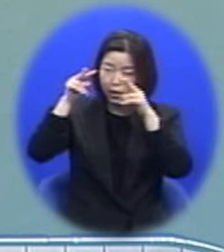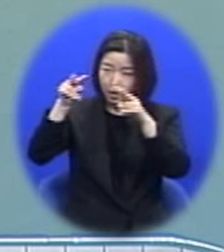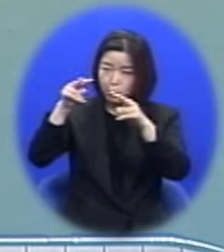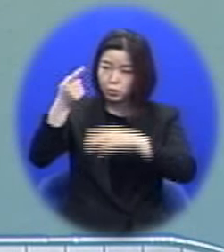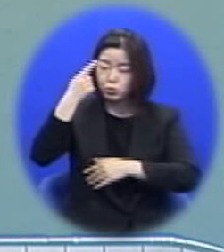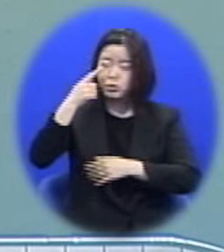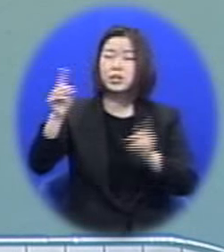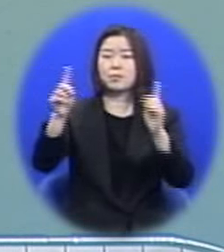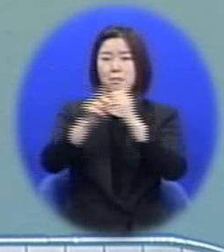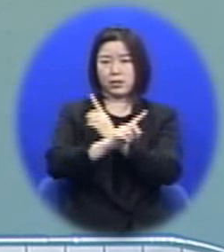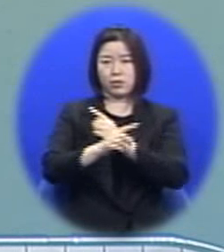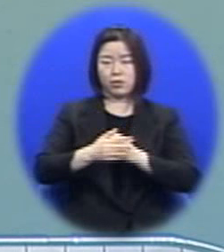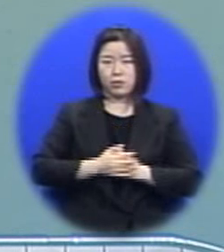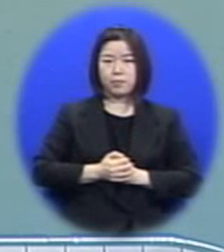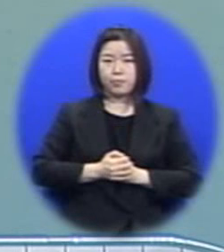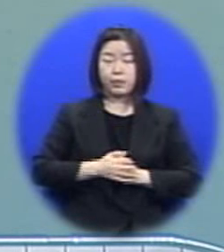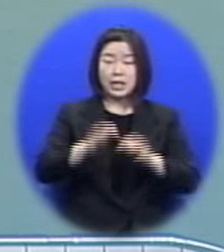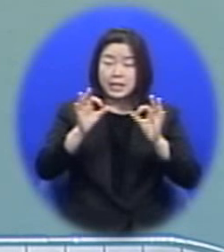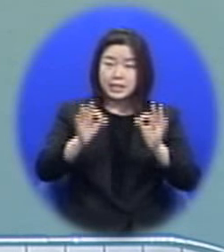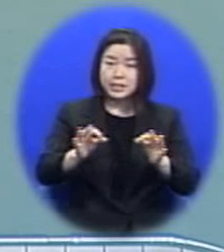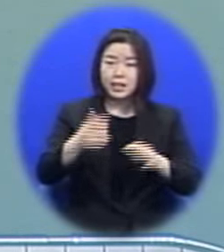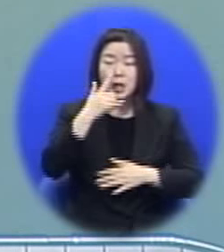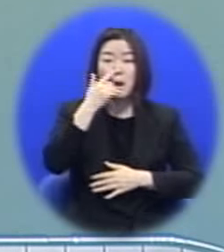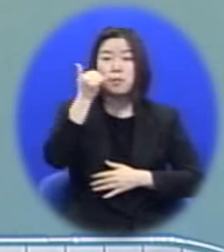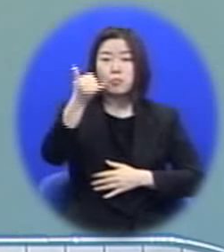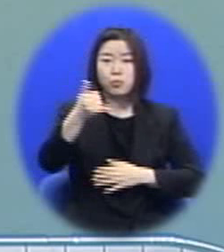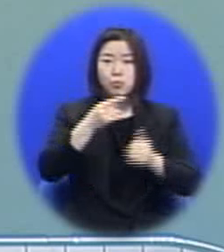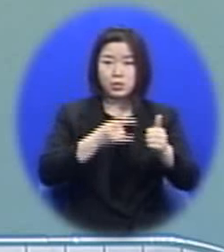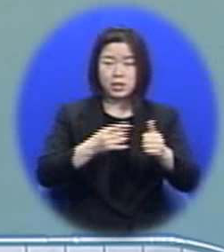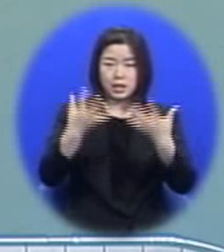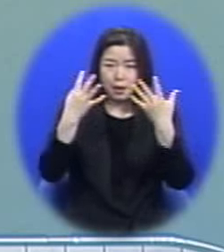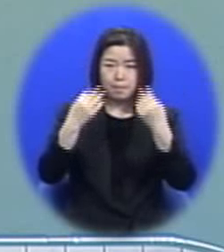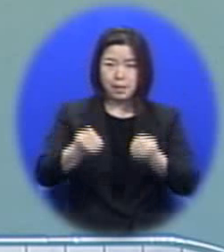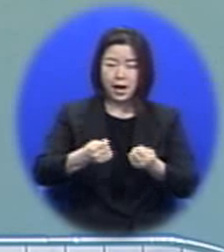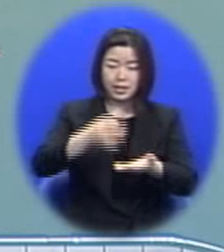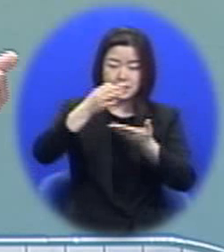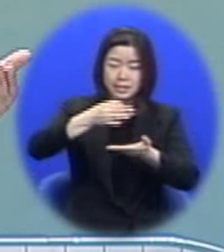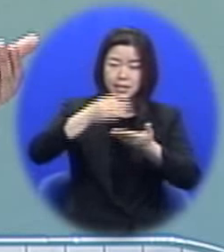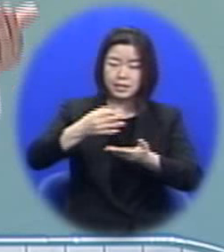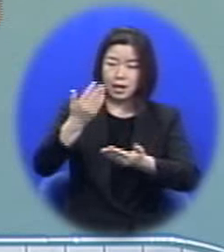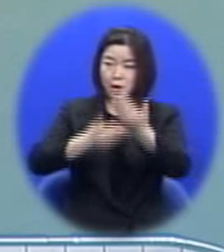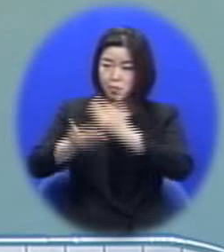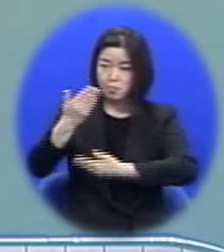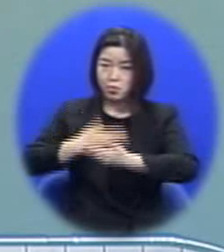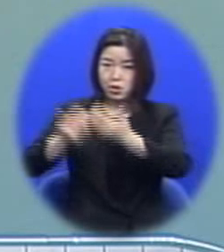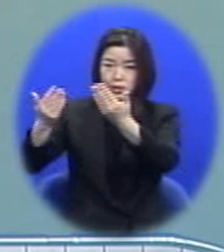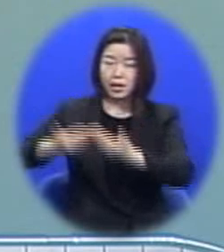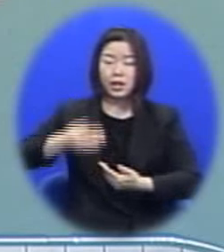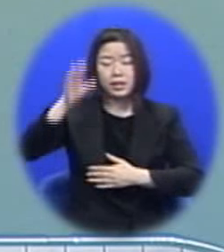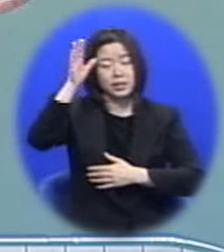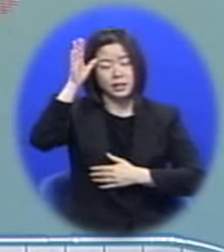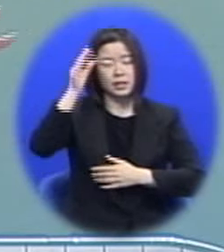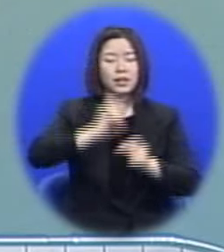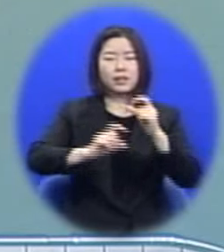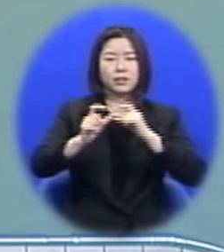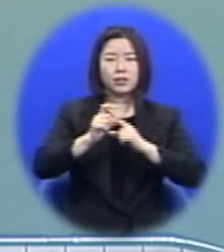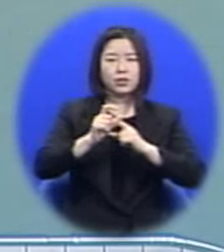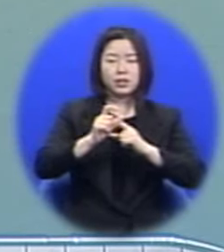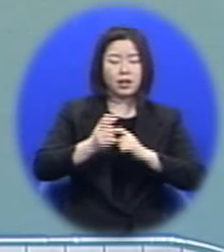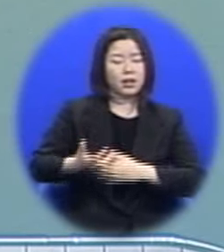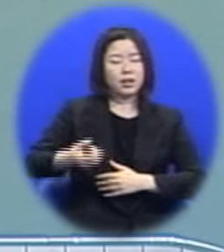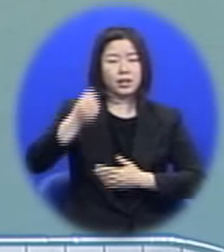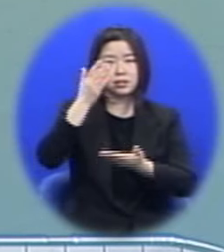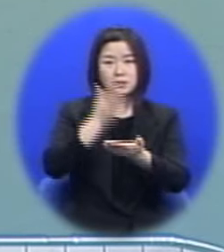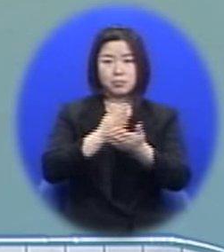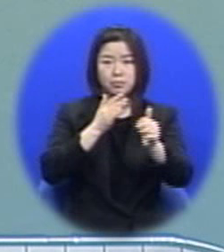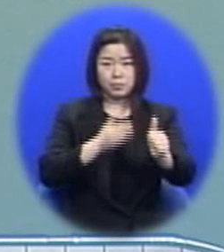것입니다. 이제는 부모님에게 많은 유산을 물려달라는 기대 더 이상 그렇게 기대하지